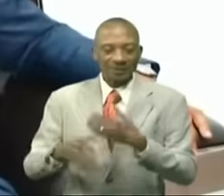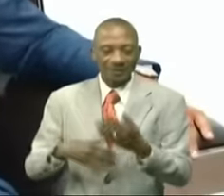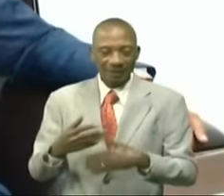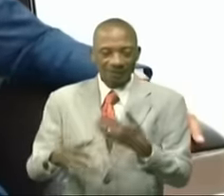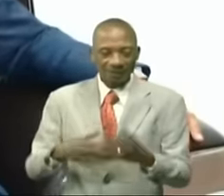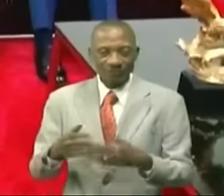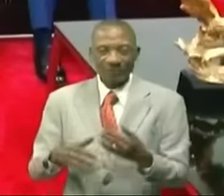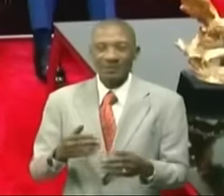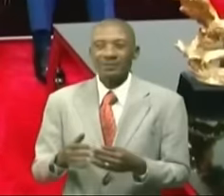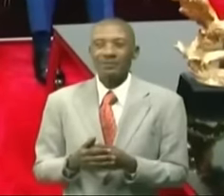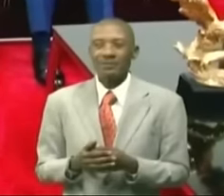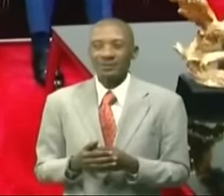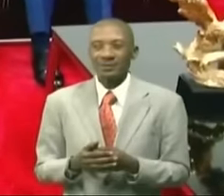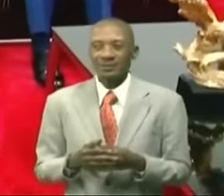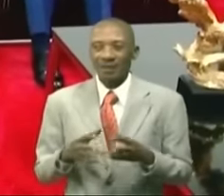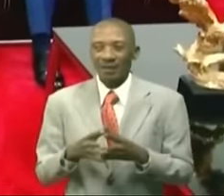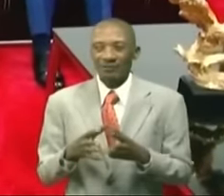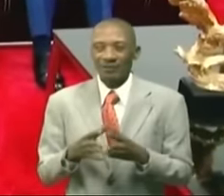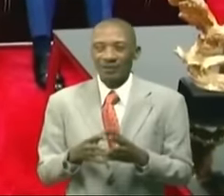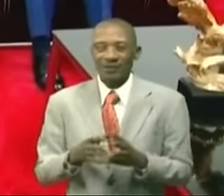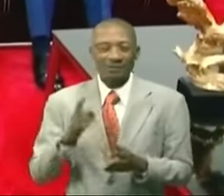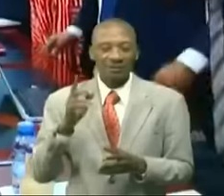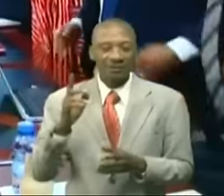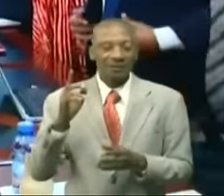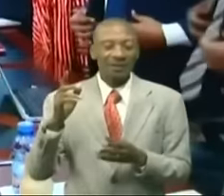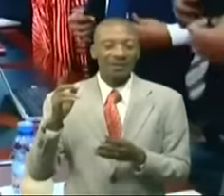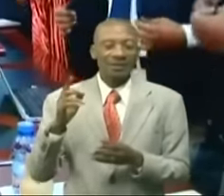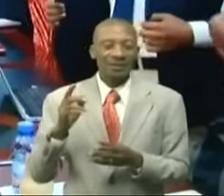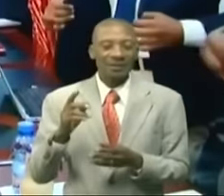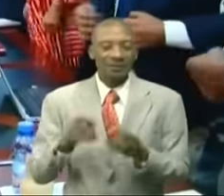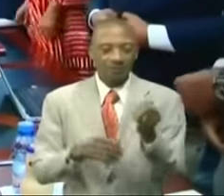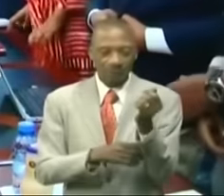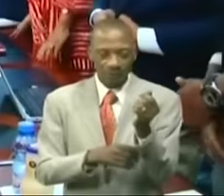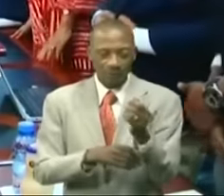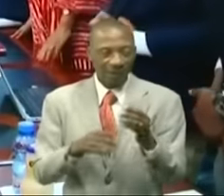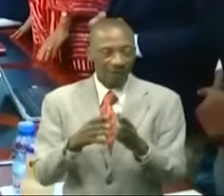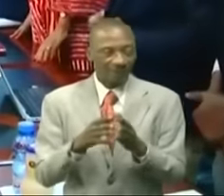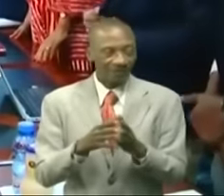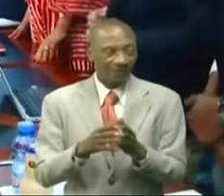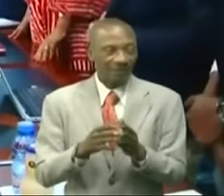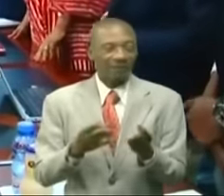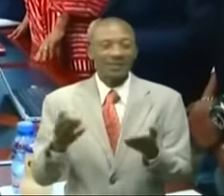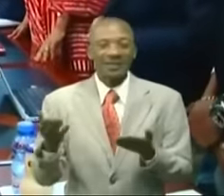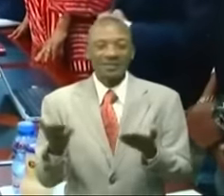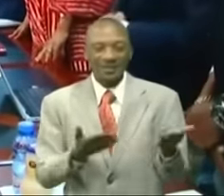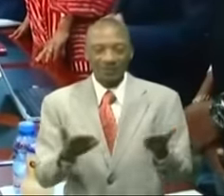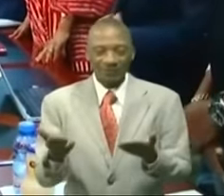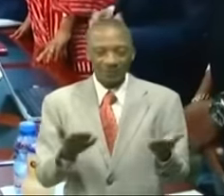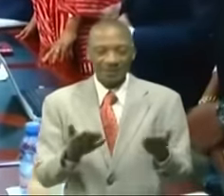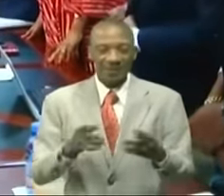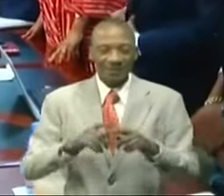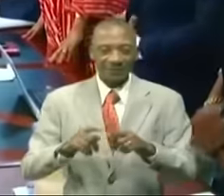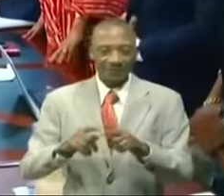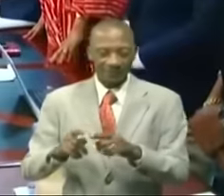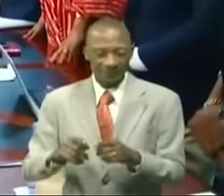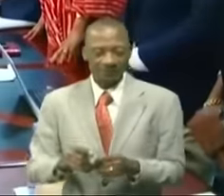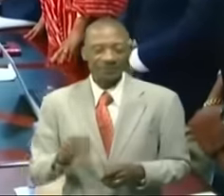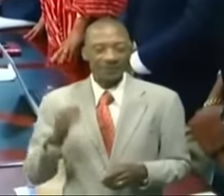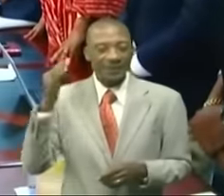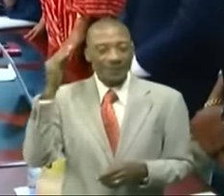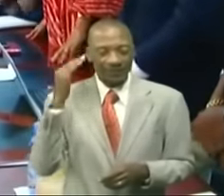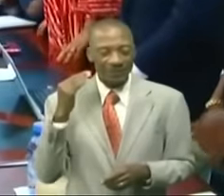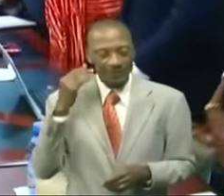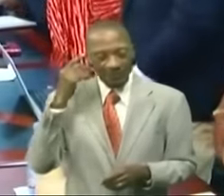aura un agent, un poste et un service afin de permettre au patron de la fonction publique, Jean-Pierre Liaou, d'avoir notamment